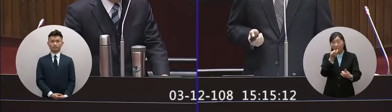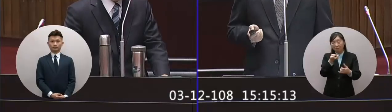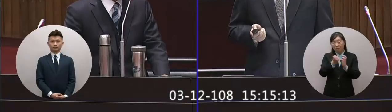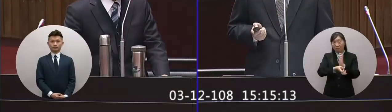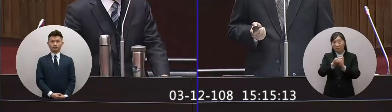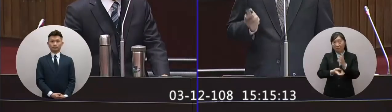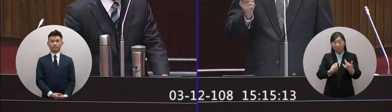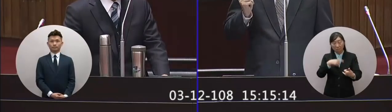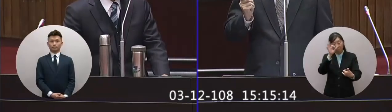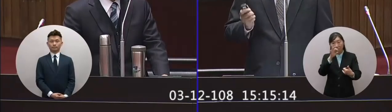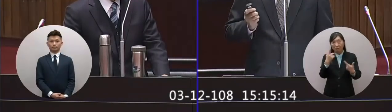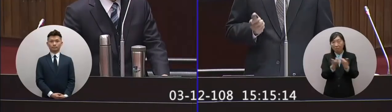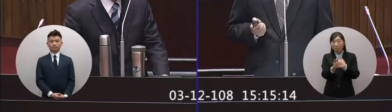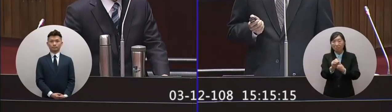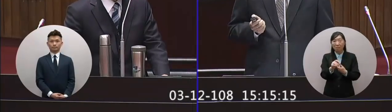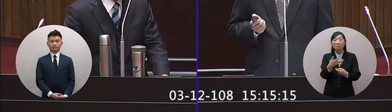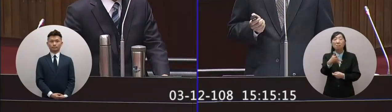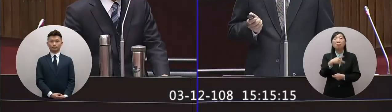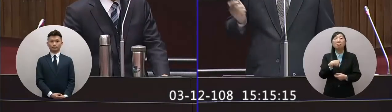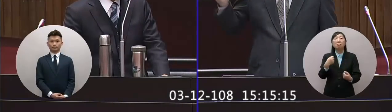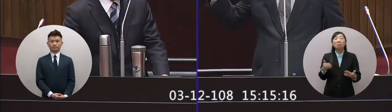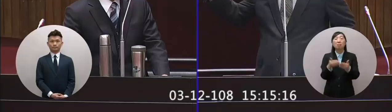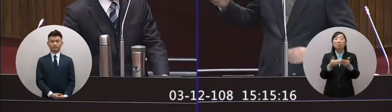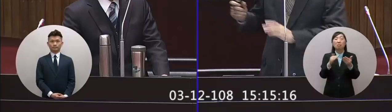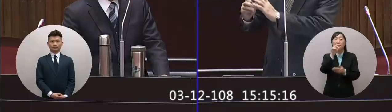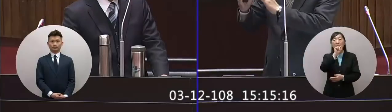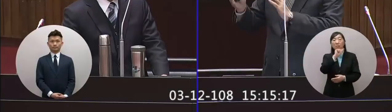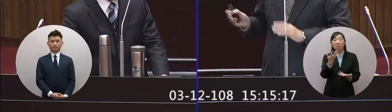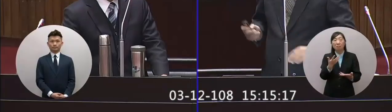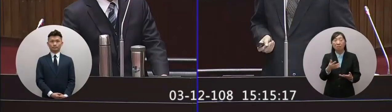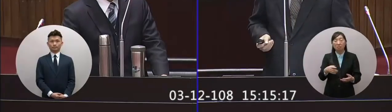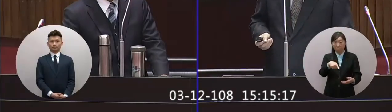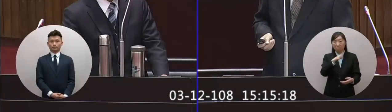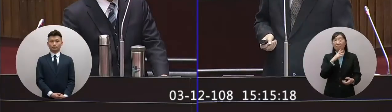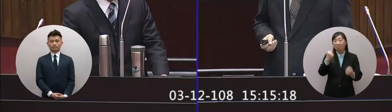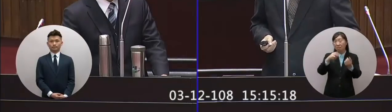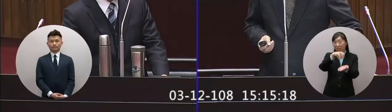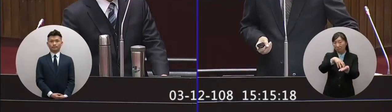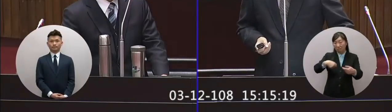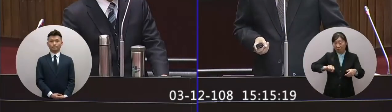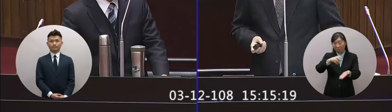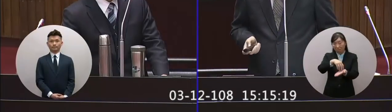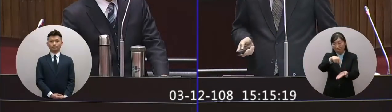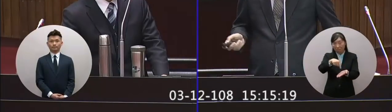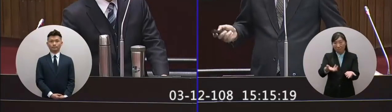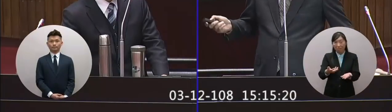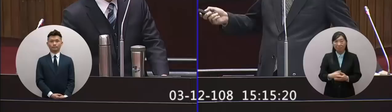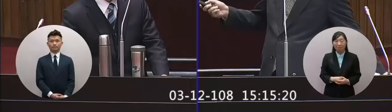的来检讨？为什么事故会这么多？那这个只是在驾照的一个环节，我们来看下面的哦。